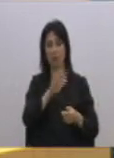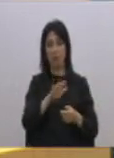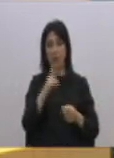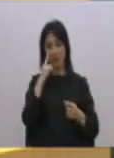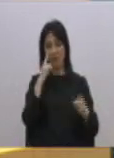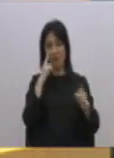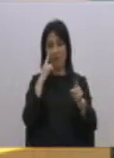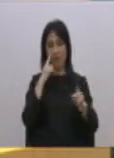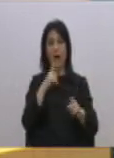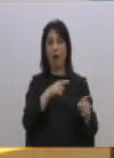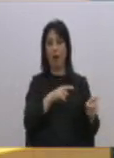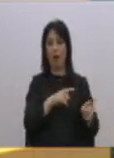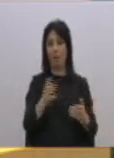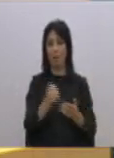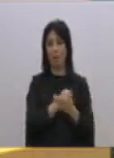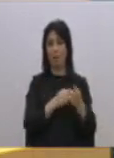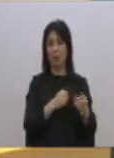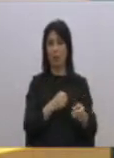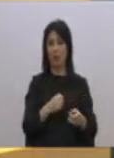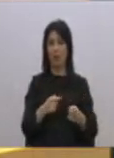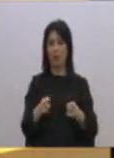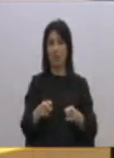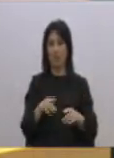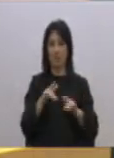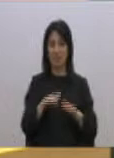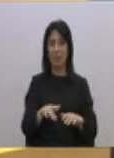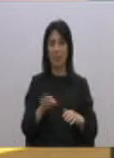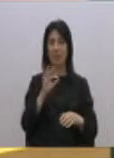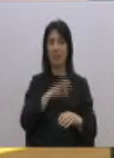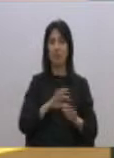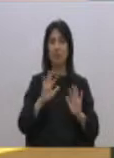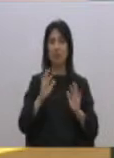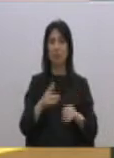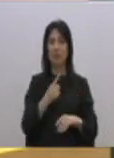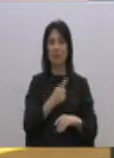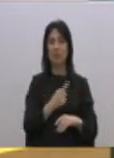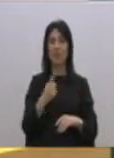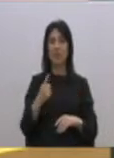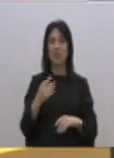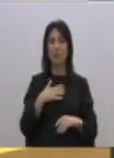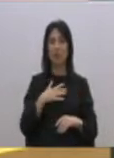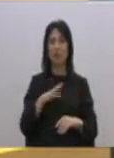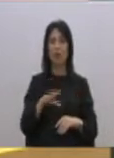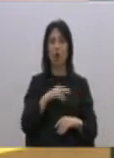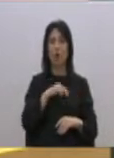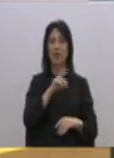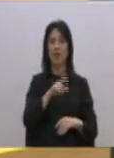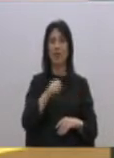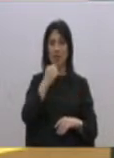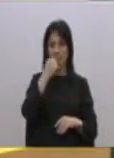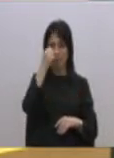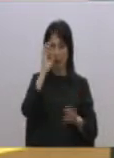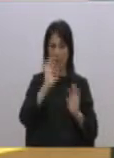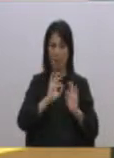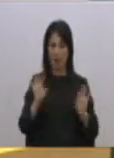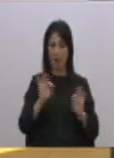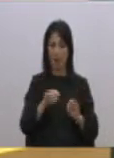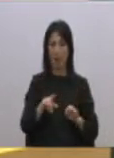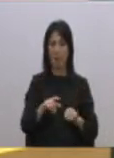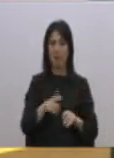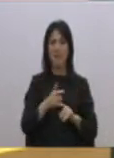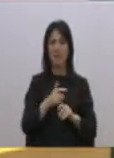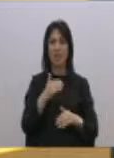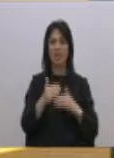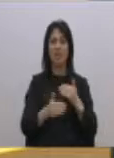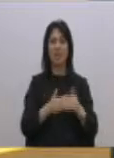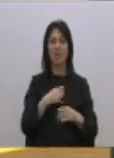თვალში და აქვე ვის ჩემ ხელში გაიარა ამ საქმემ და ვისარგებლებ შემთხვევი და თითოეულ ჩემს ყოფილ თანამშრომელს მადლობას გადავუხდი ამ ძალიან